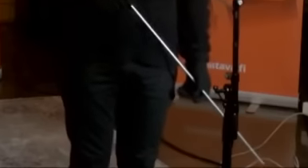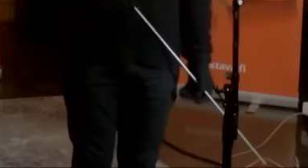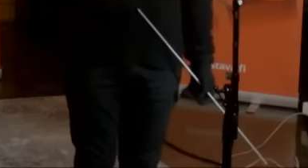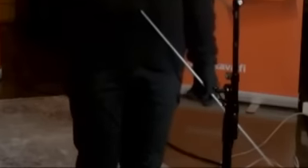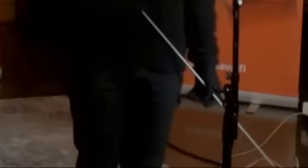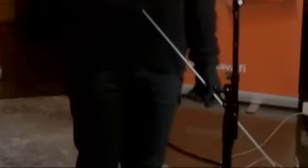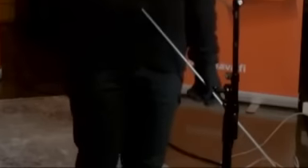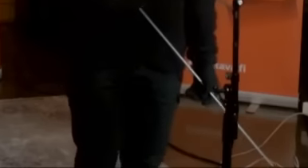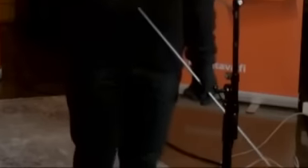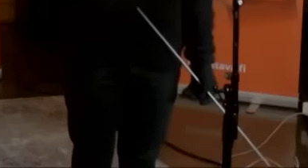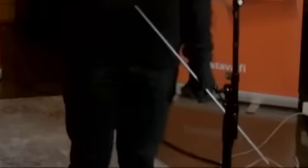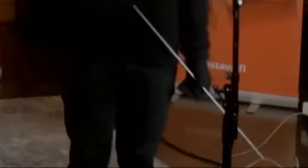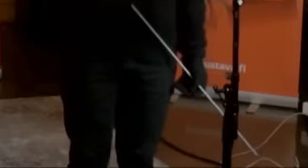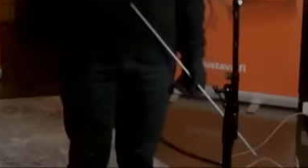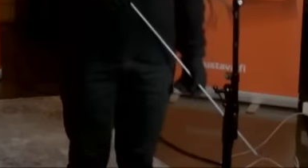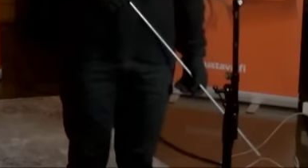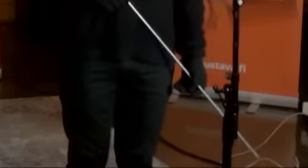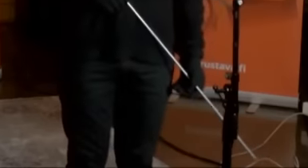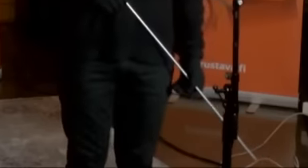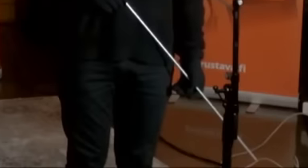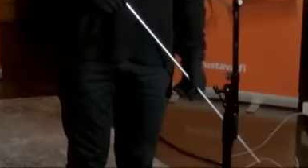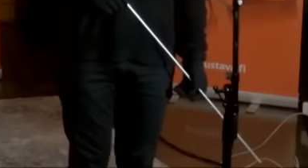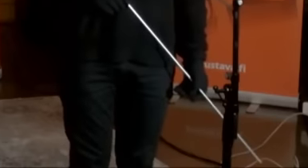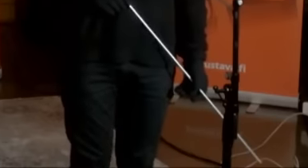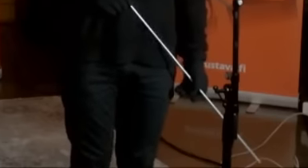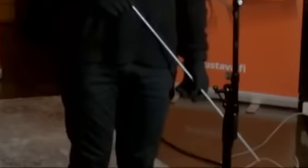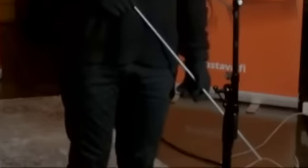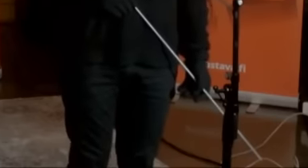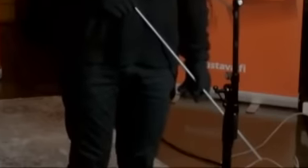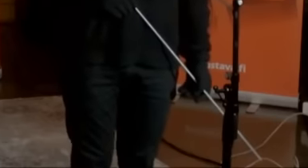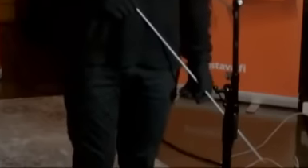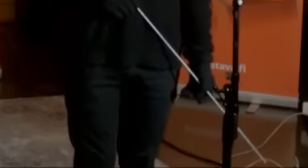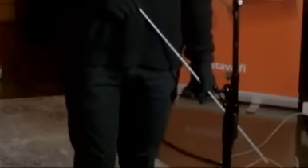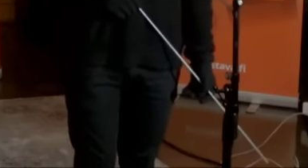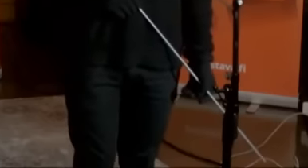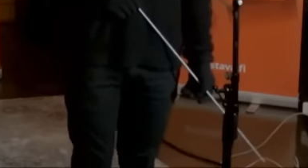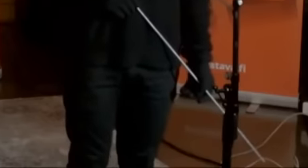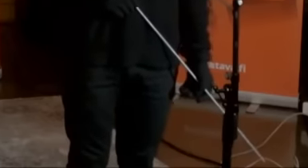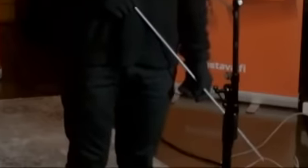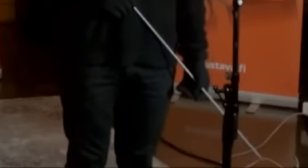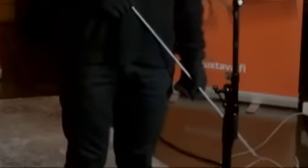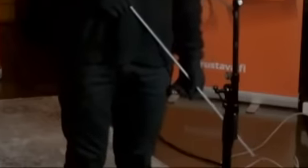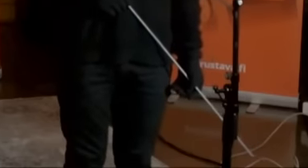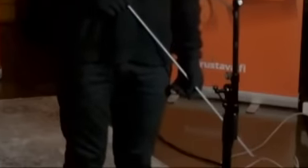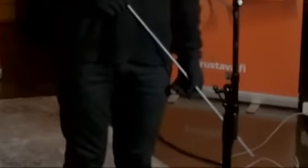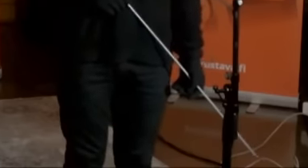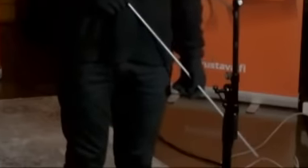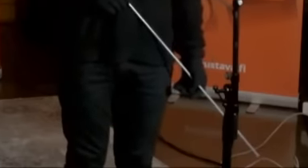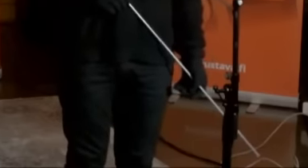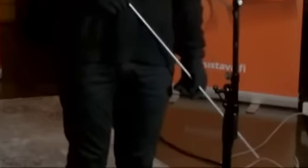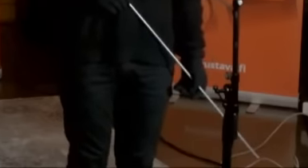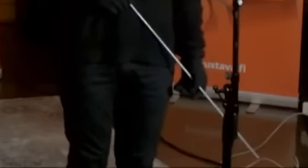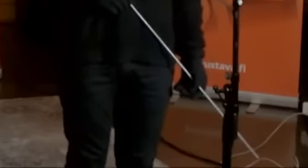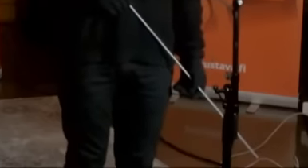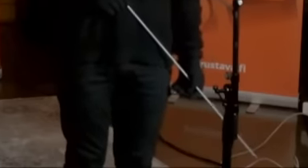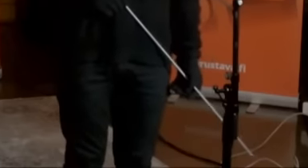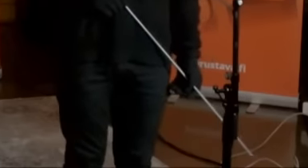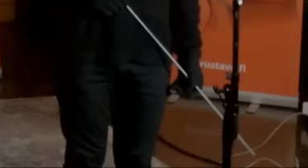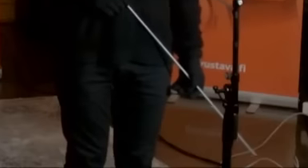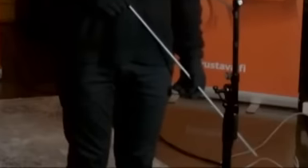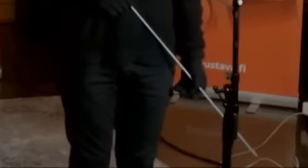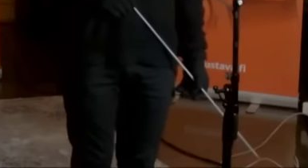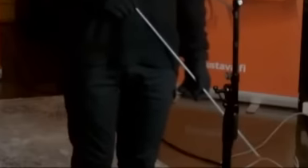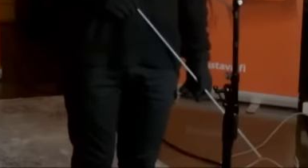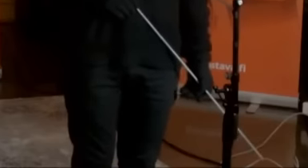Yleisesti ottaen Tiernapoika on parhaassa iässä ennen äänenmurroksen muodostumista. Tämän illan